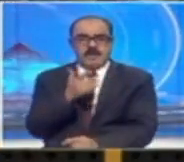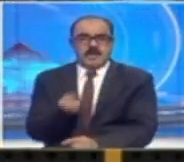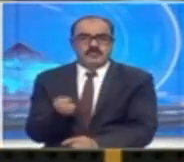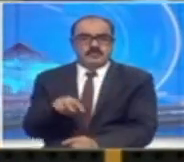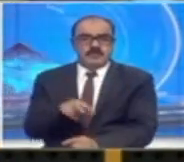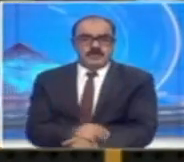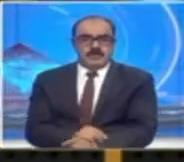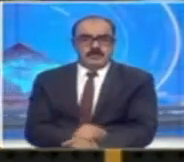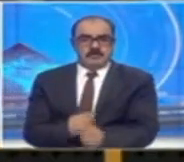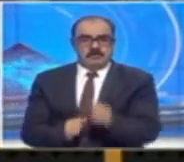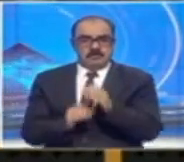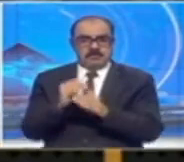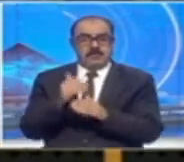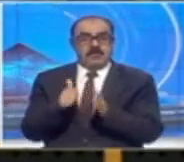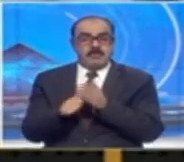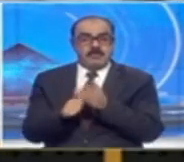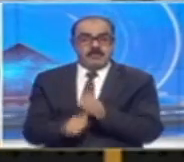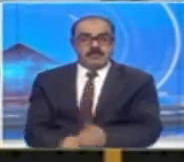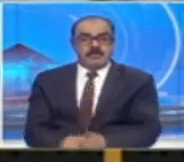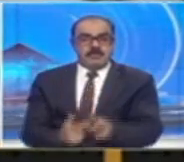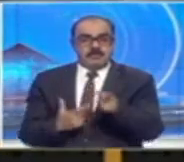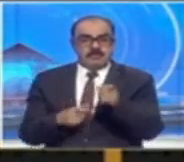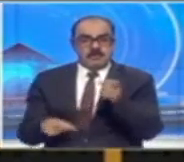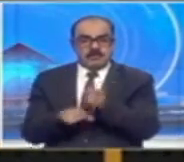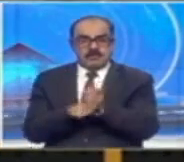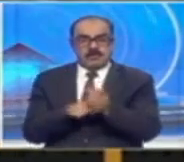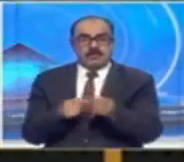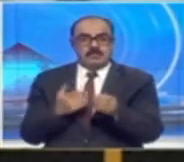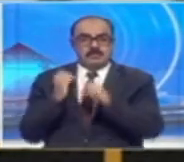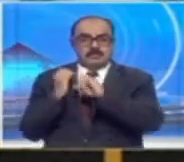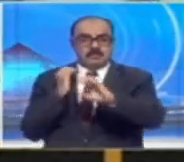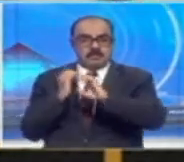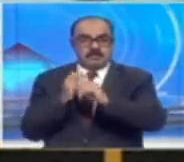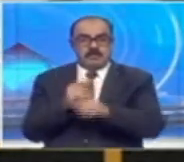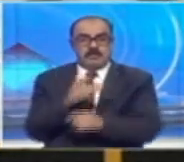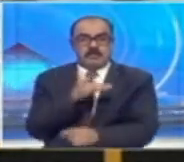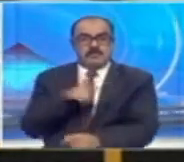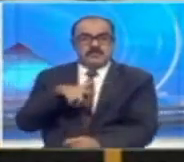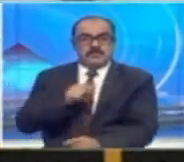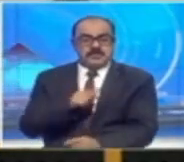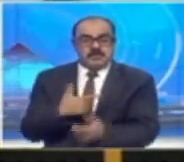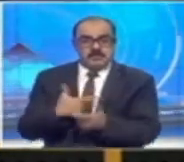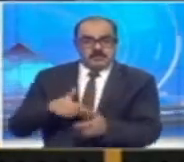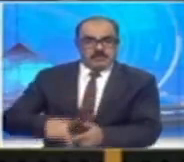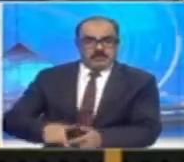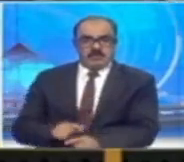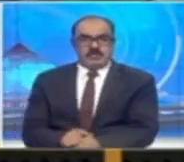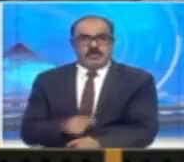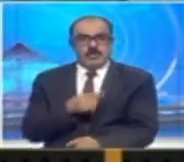1185 قطعة سلاح ناري أبرزها رشاش وجرينوف و160 بندقية